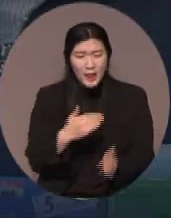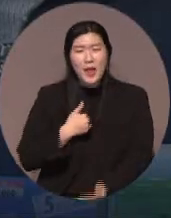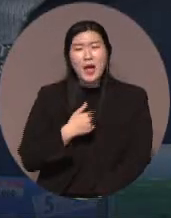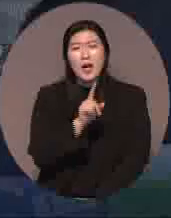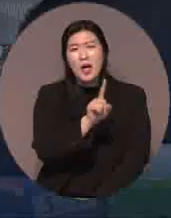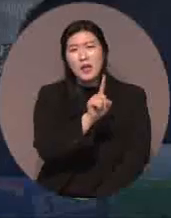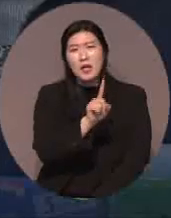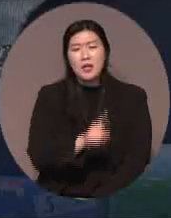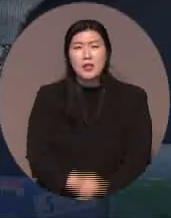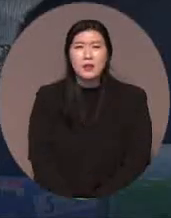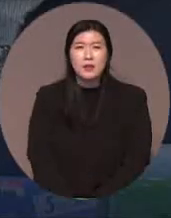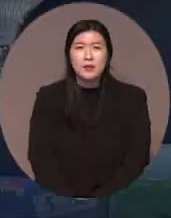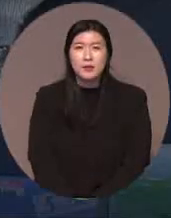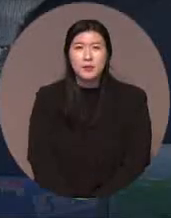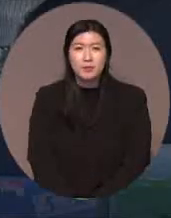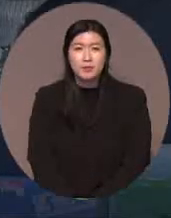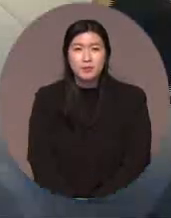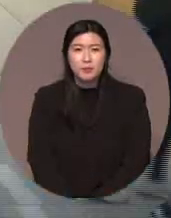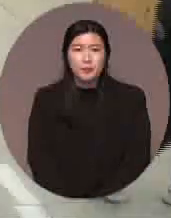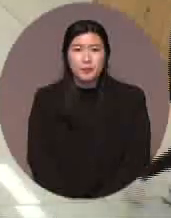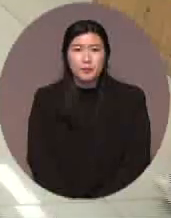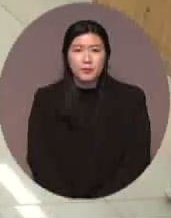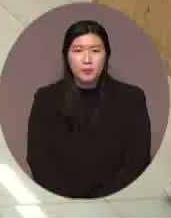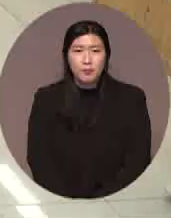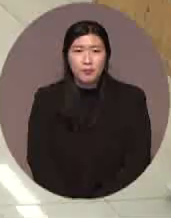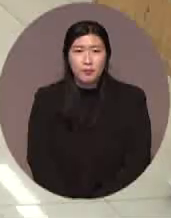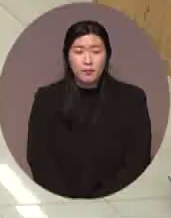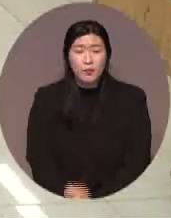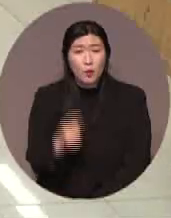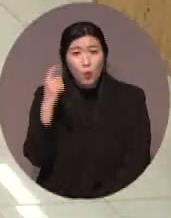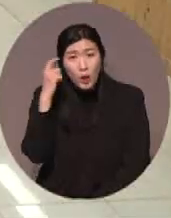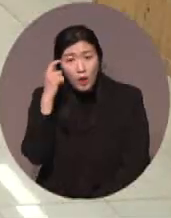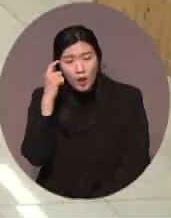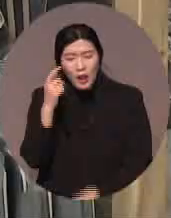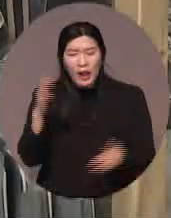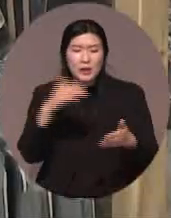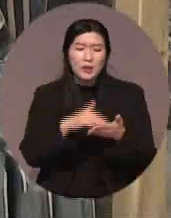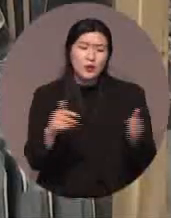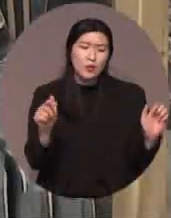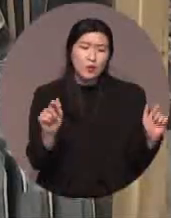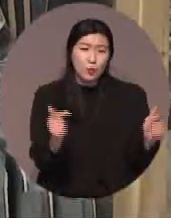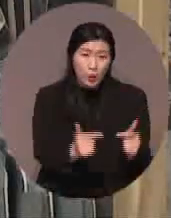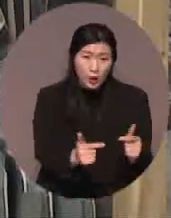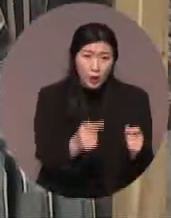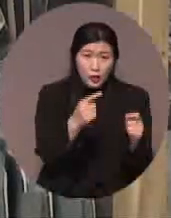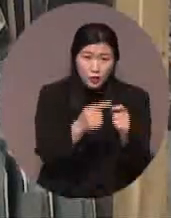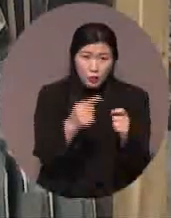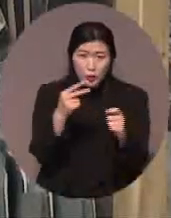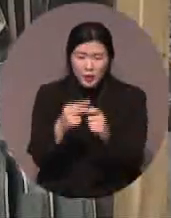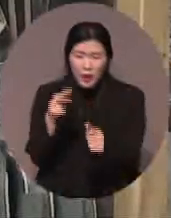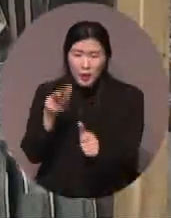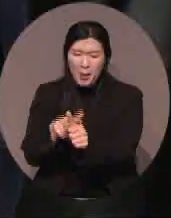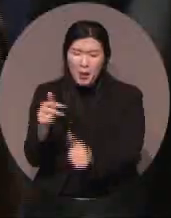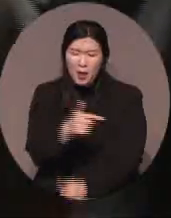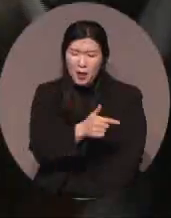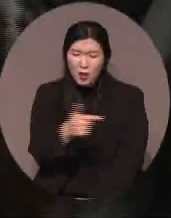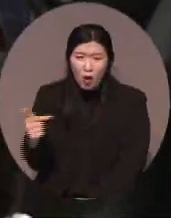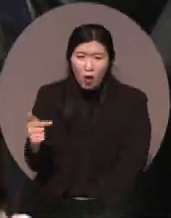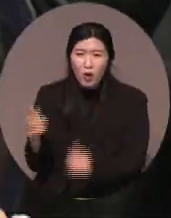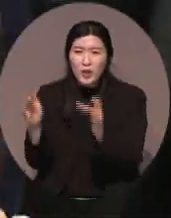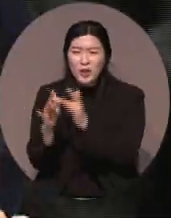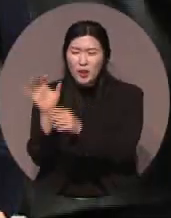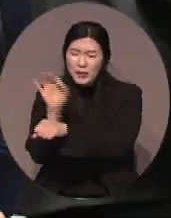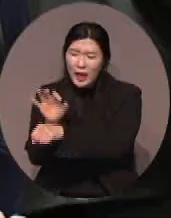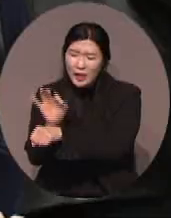저희 문구점 하나만 남아있는 상태죠 학생 수가 줄고 있고 중대형 문구점과 인터넷 쇼핑